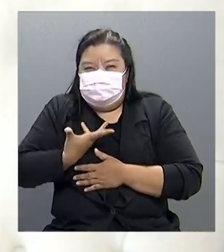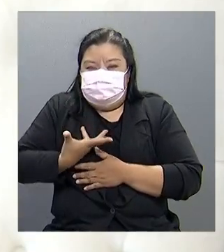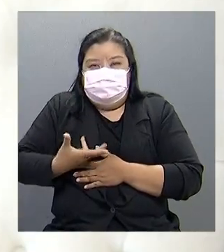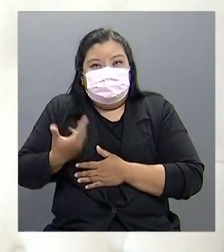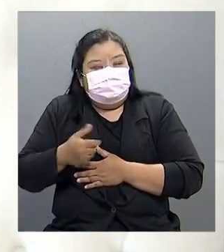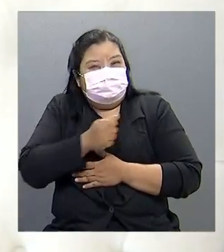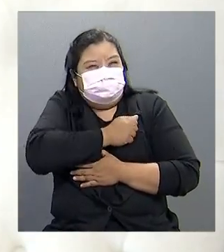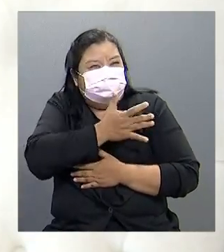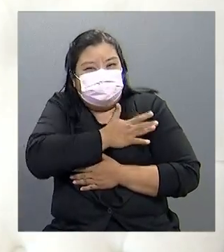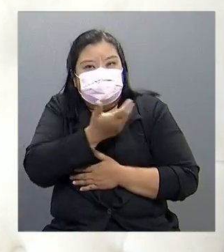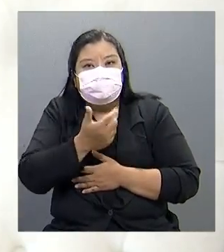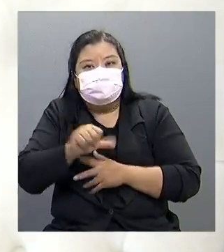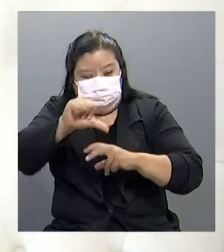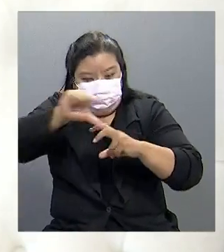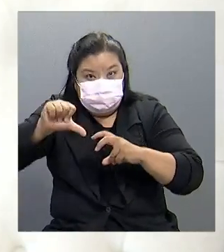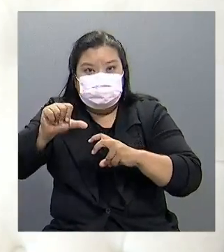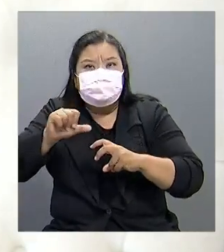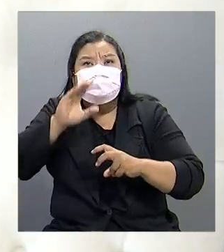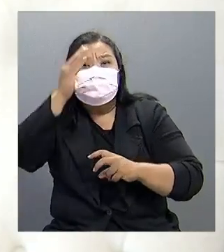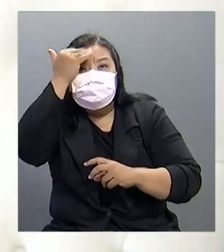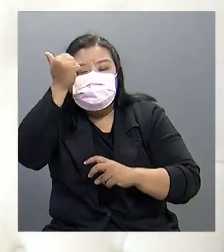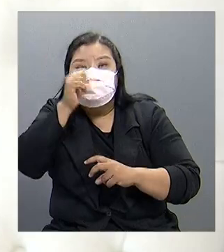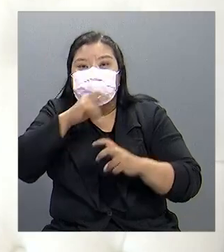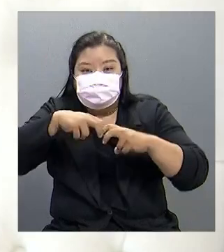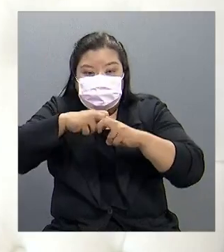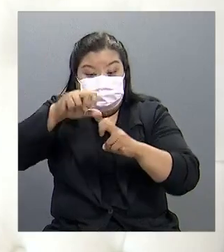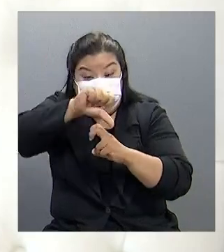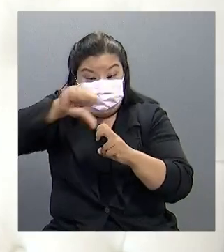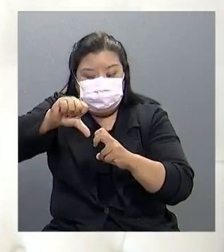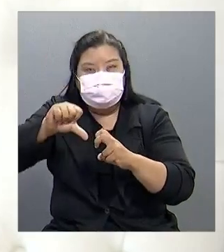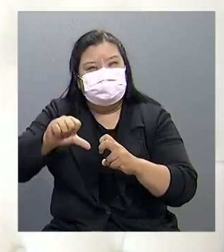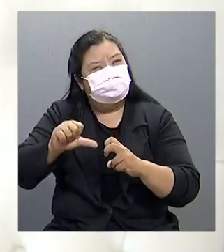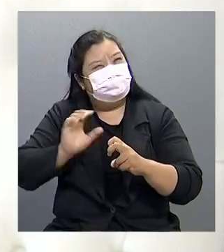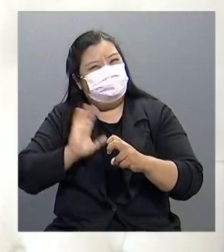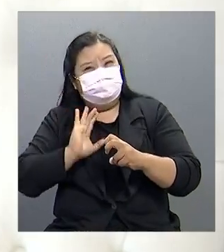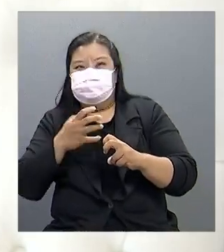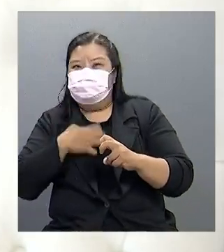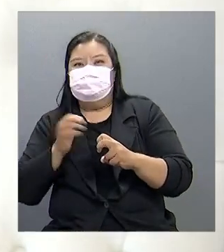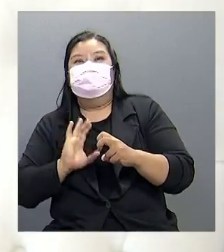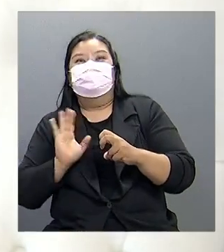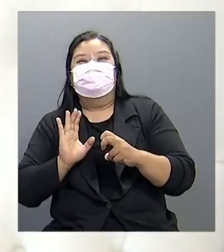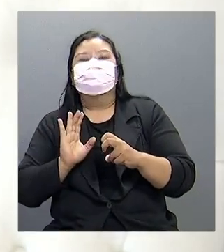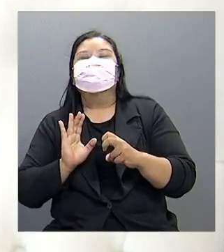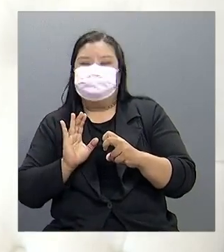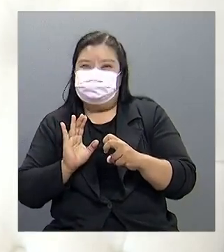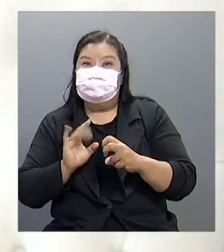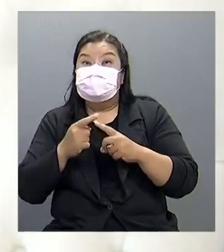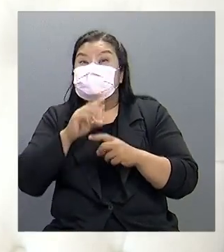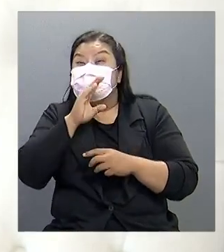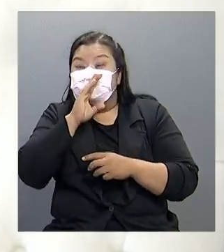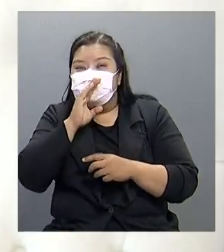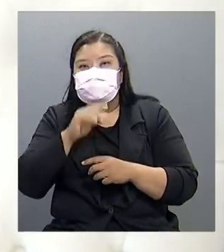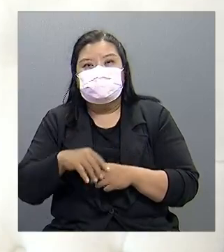เพราะว่าผมพูดถึงเรื่องของการผ่าตัดเนี่ยคงไม่มีใครอยากทำใช่ไหมถ้าไม่จำเป็นเพราะฉะนั้นในกรณีที่ถ้ายังไม่โก่งมากจนเกินไป